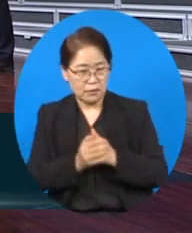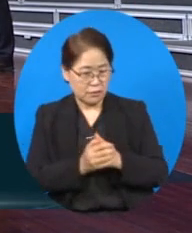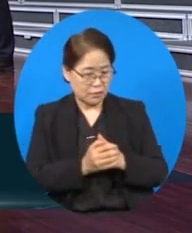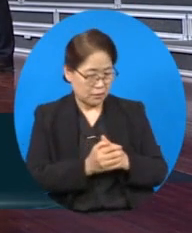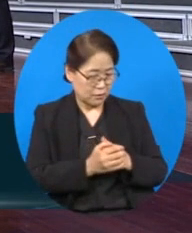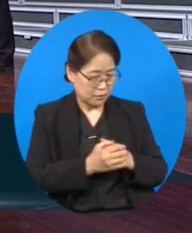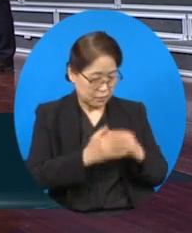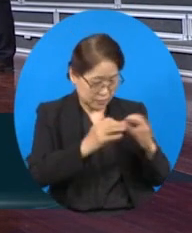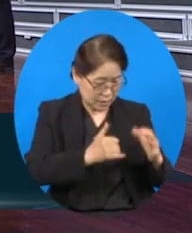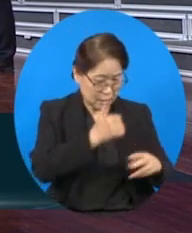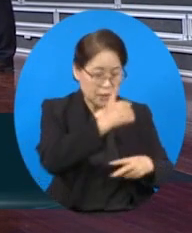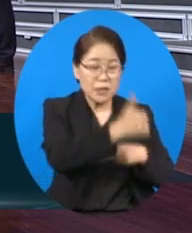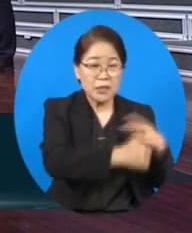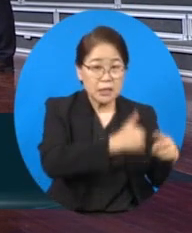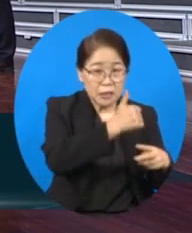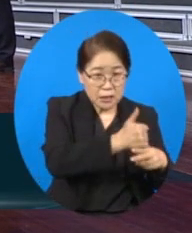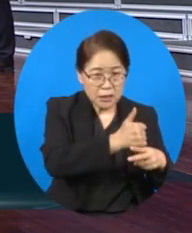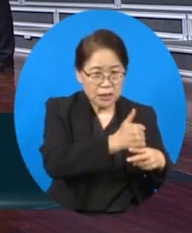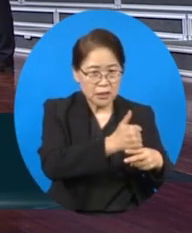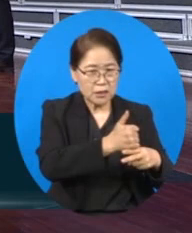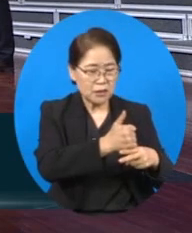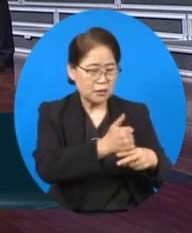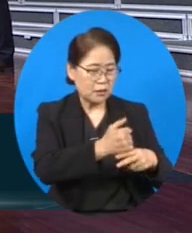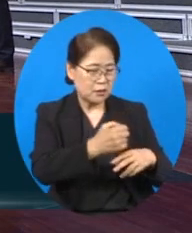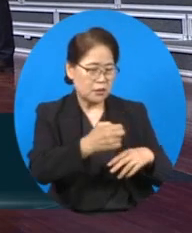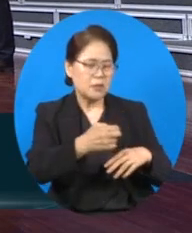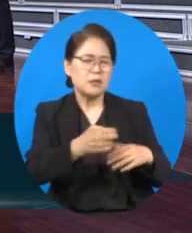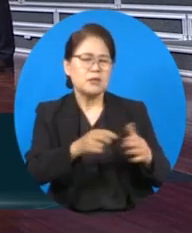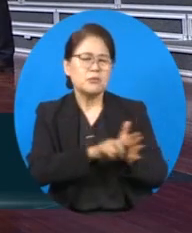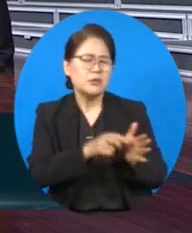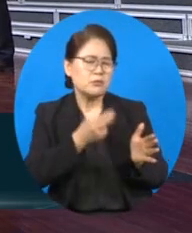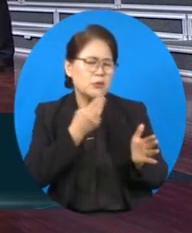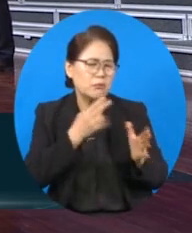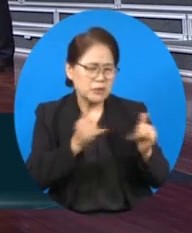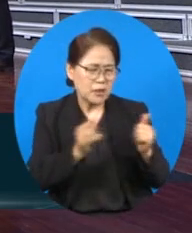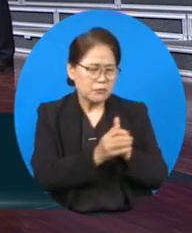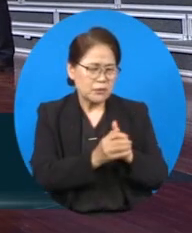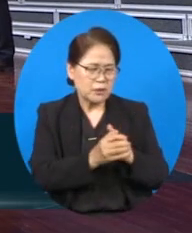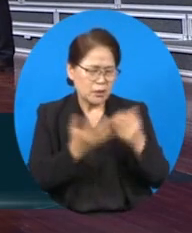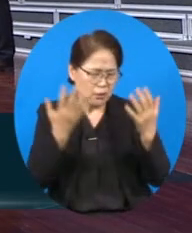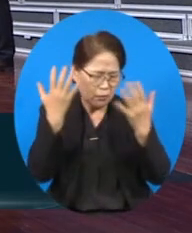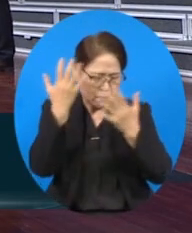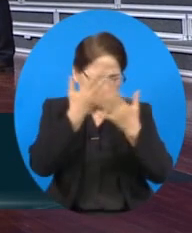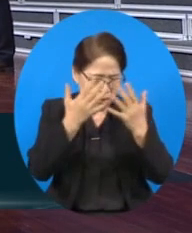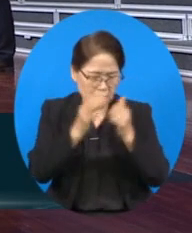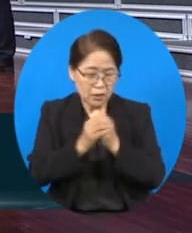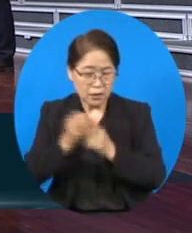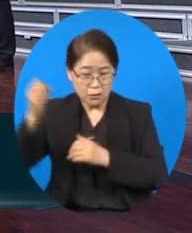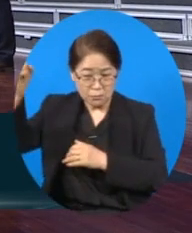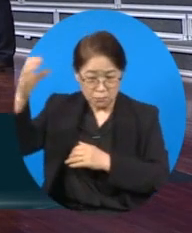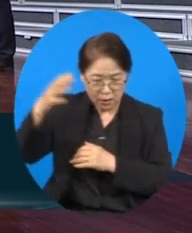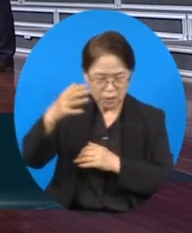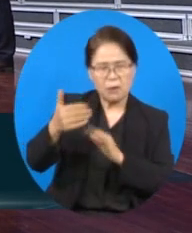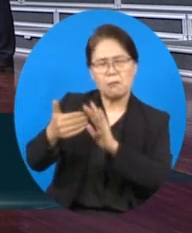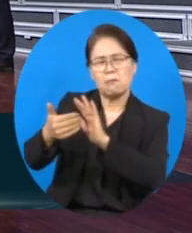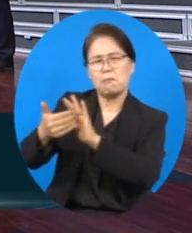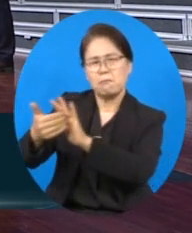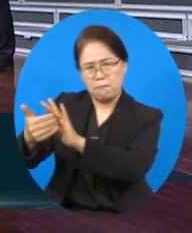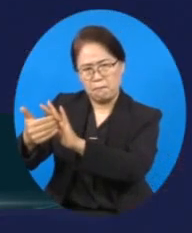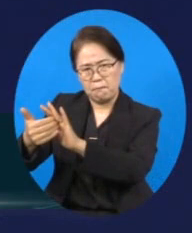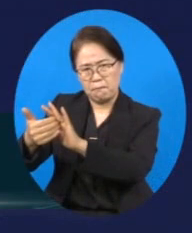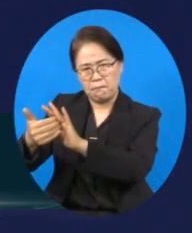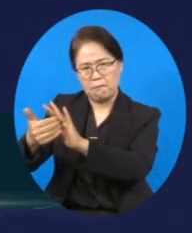자들의 마음을 혼리하게 하여 그리스도의 영광의 복음의 광채가 비치지 못하게 함이니